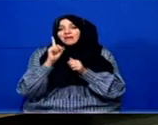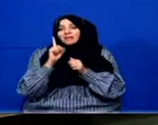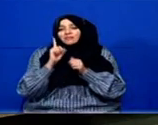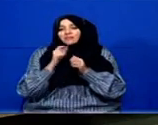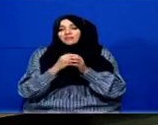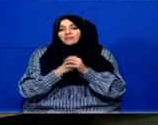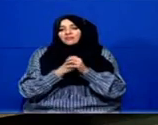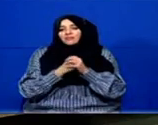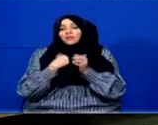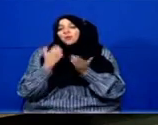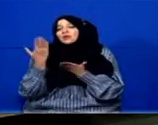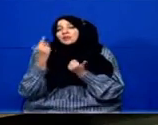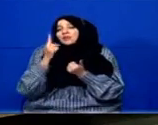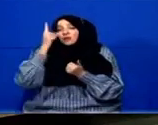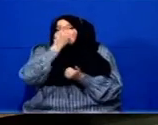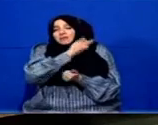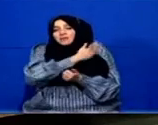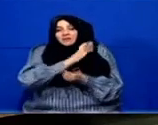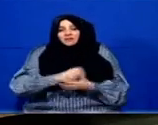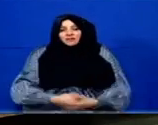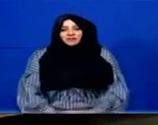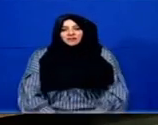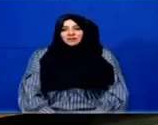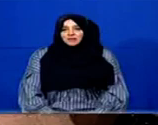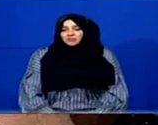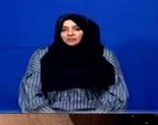همم يمكن اغفر له ان شاء الله